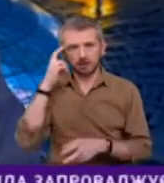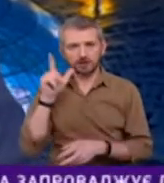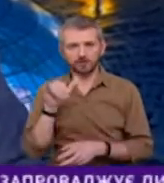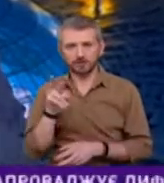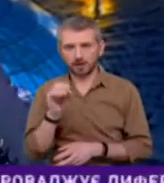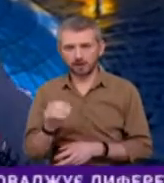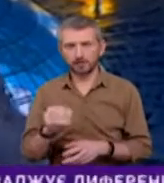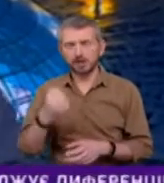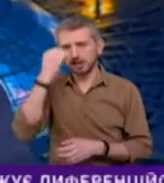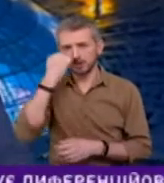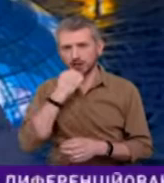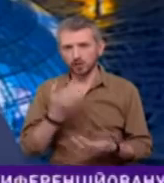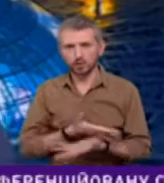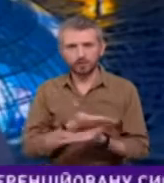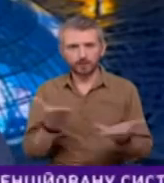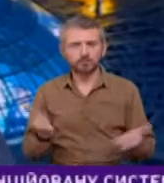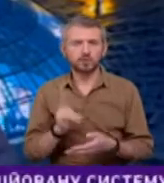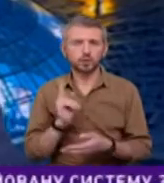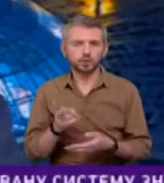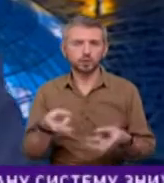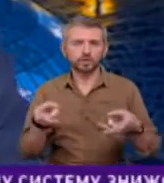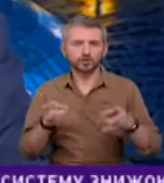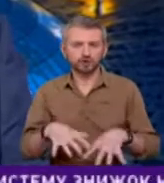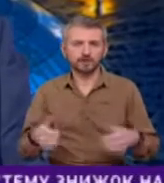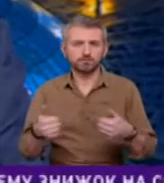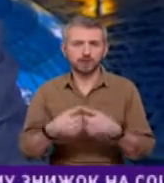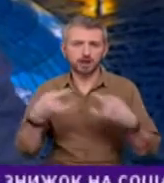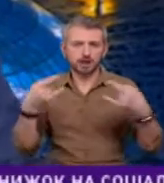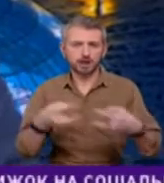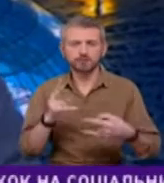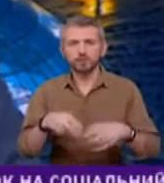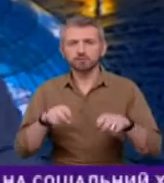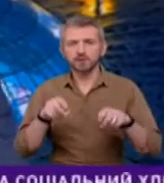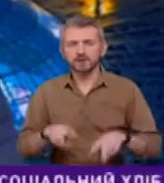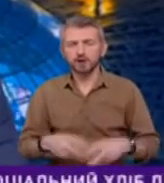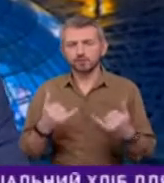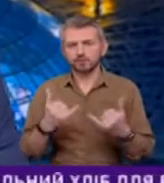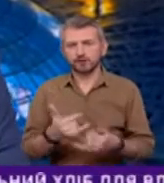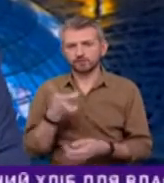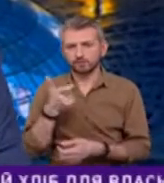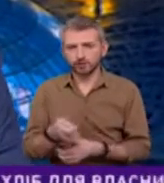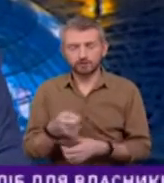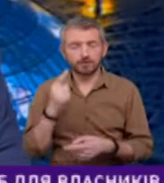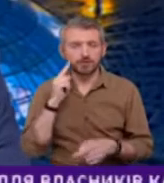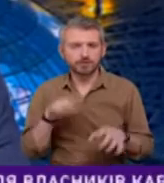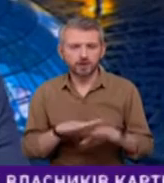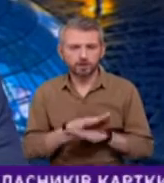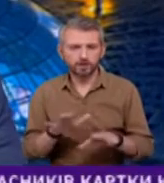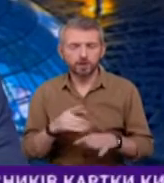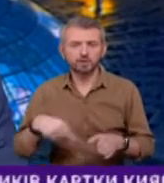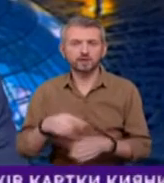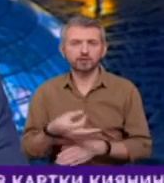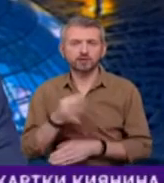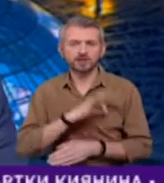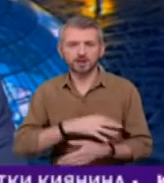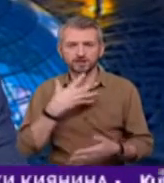Василь Климчук, і я щиро дякую кожному з вас, хто залишився біля екранів і хто спеціально зараз приєднався, тому що не сумніваюся, що ви